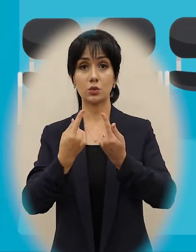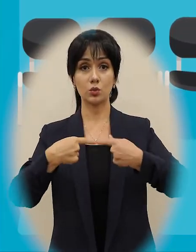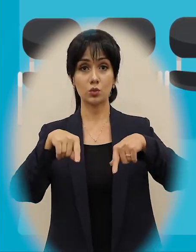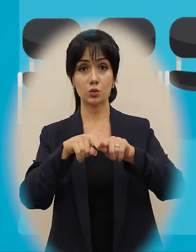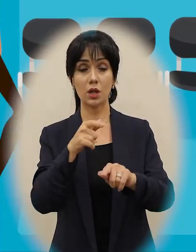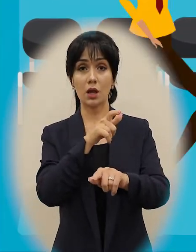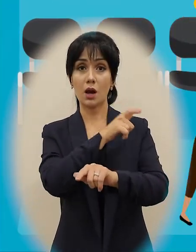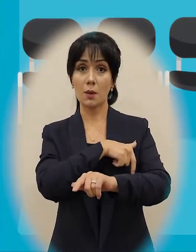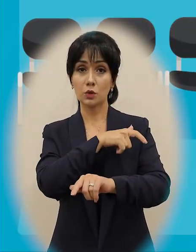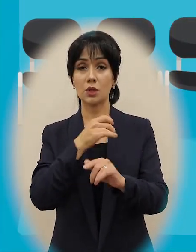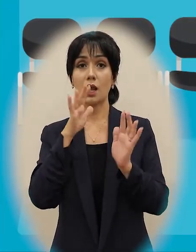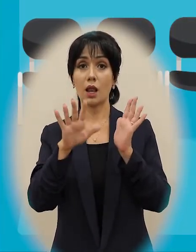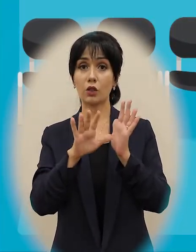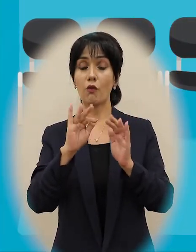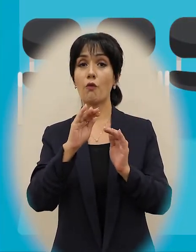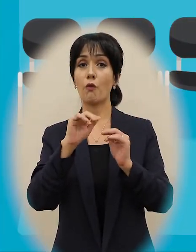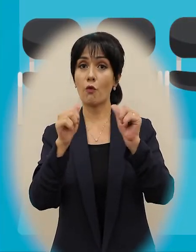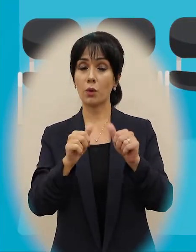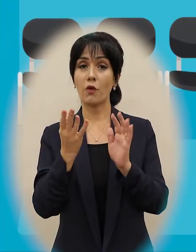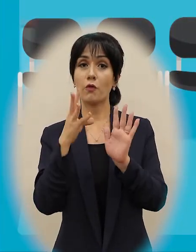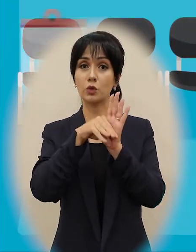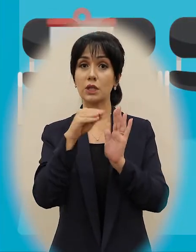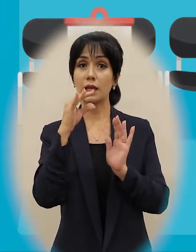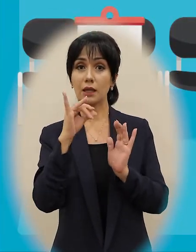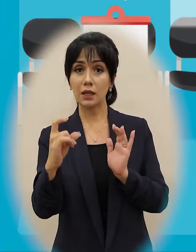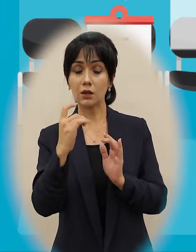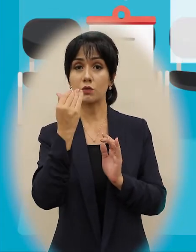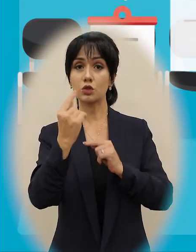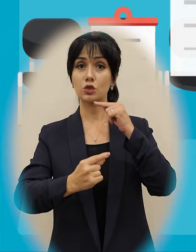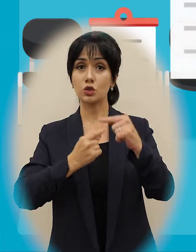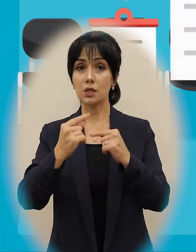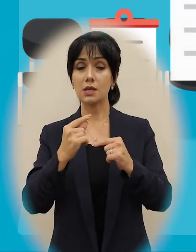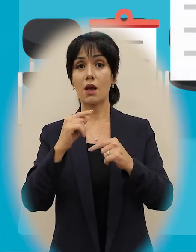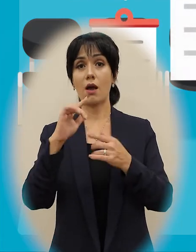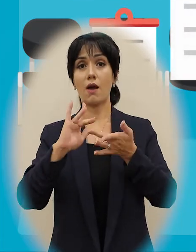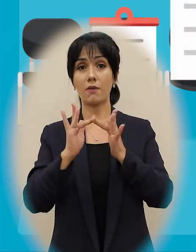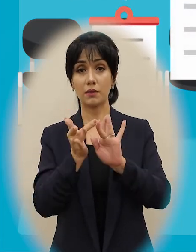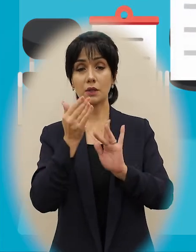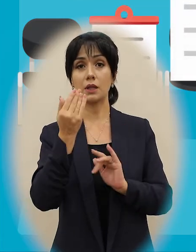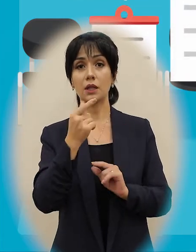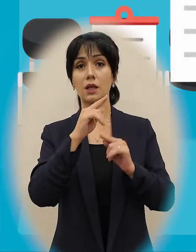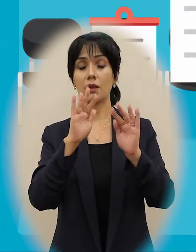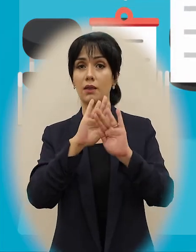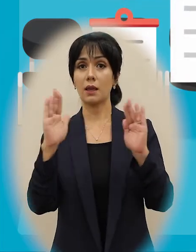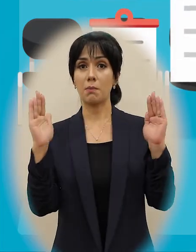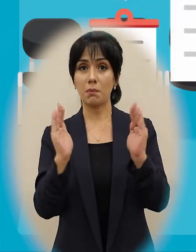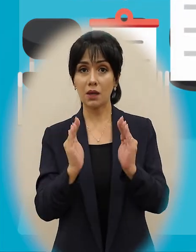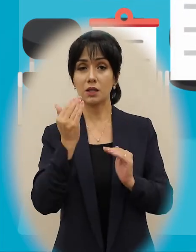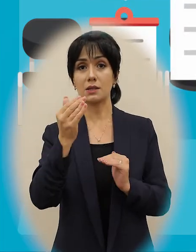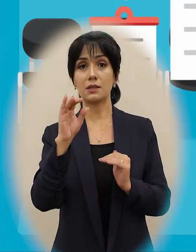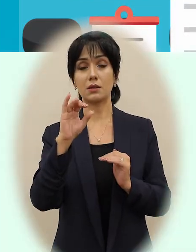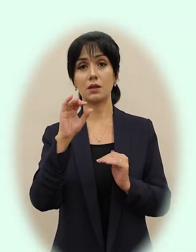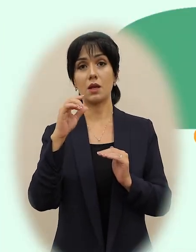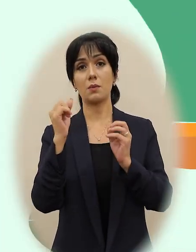комиссию в электронной форме о включении их в список избирателей через официальный сайт мид не менее чем за 15 дней до